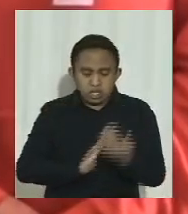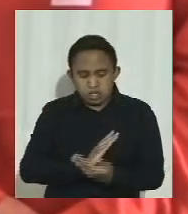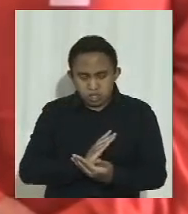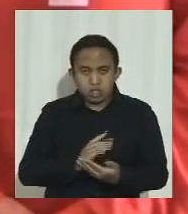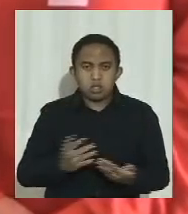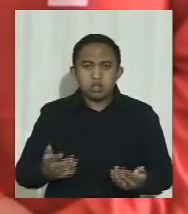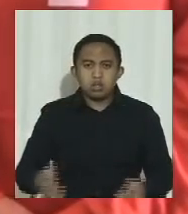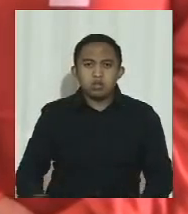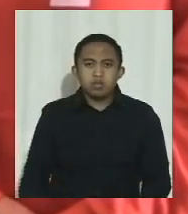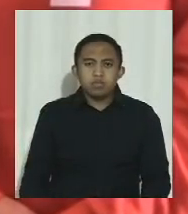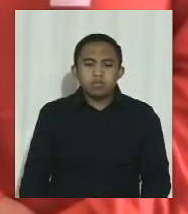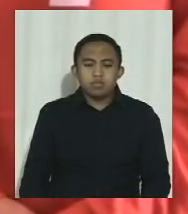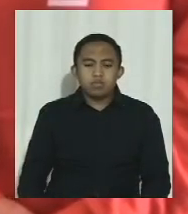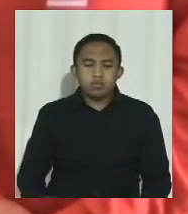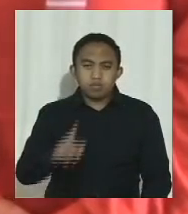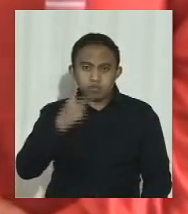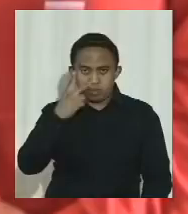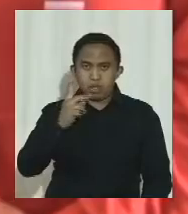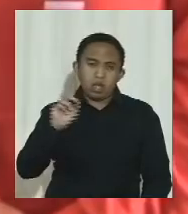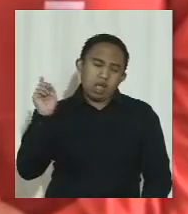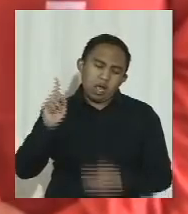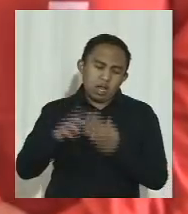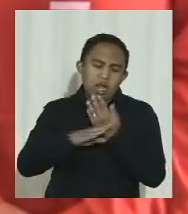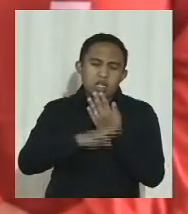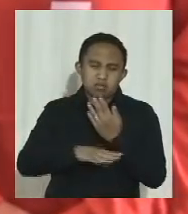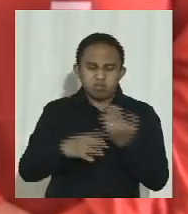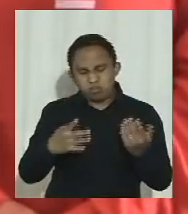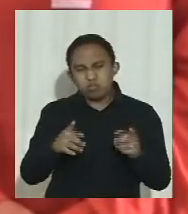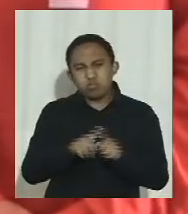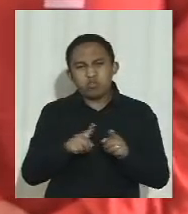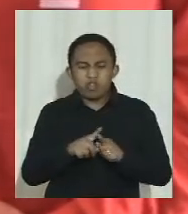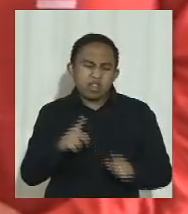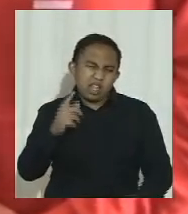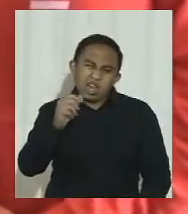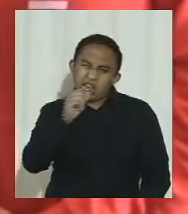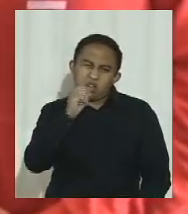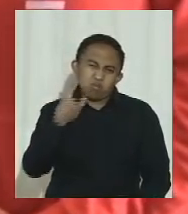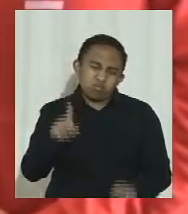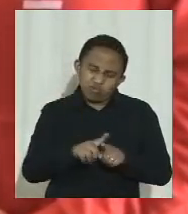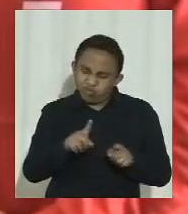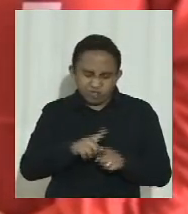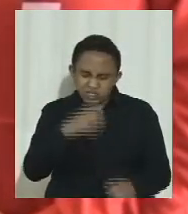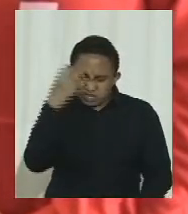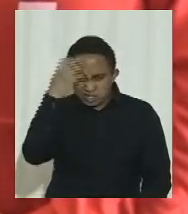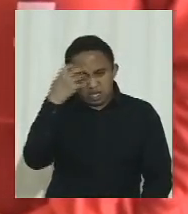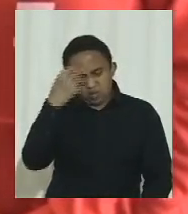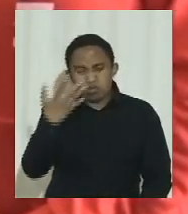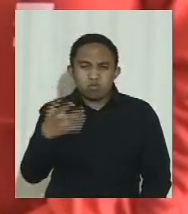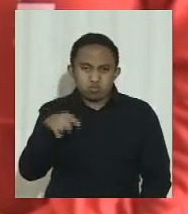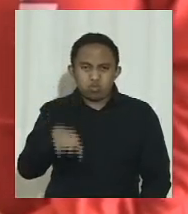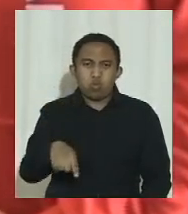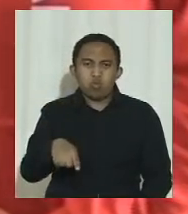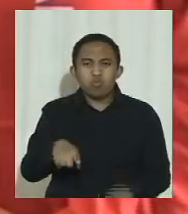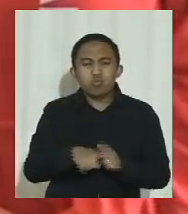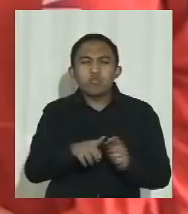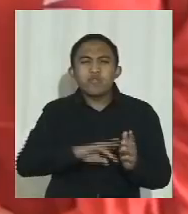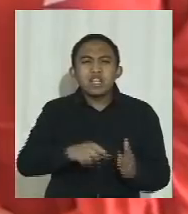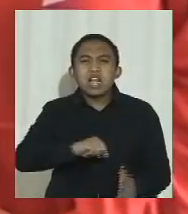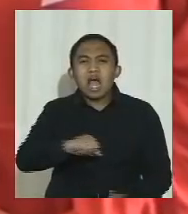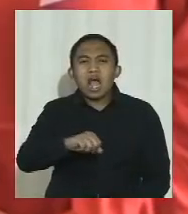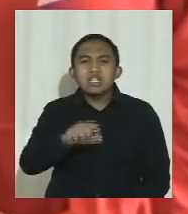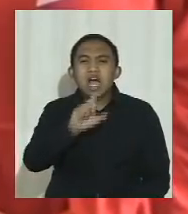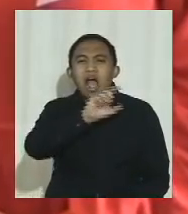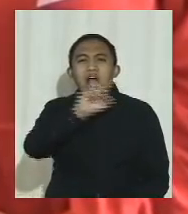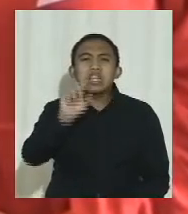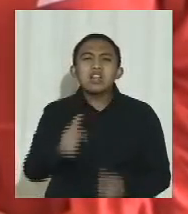plateau mahafaly iny a dia somary sarotsarotra ny rano ary andihan'ny voalohany ty taterahan'ny Meder ty ao anatin'ilay mitarika